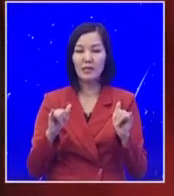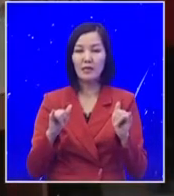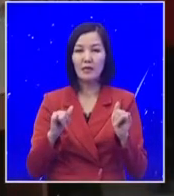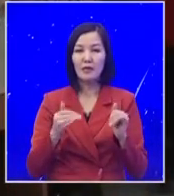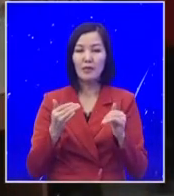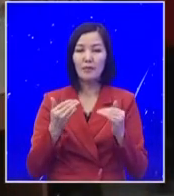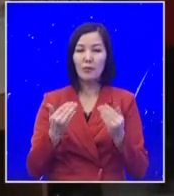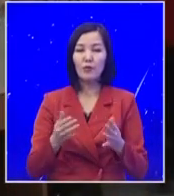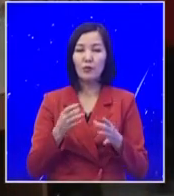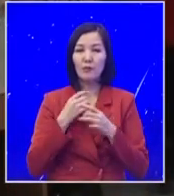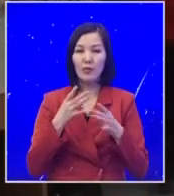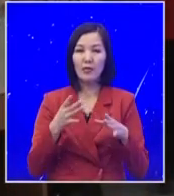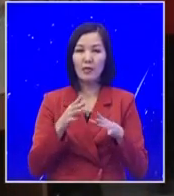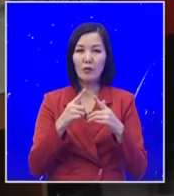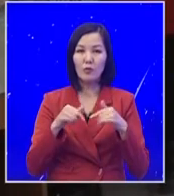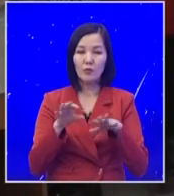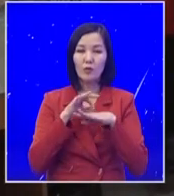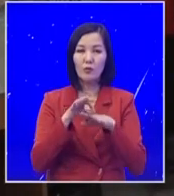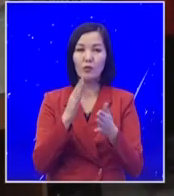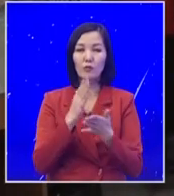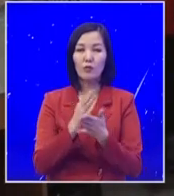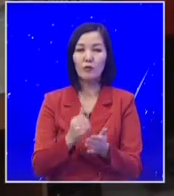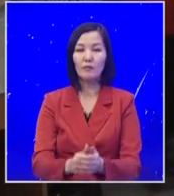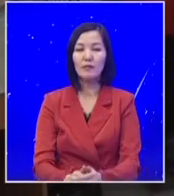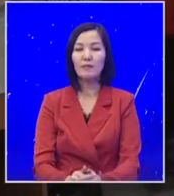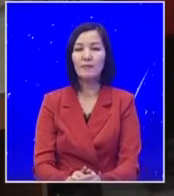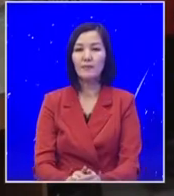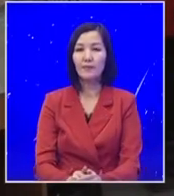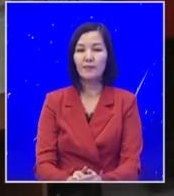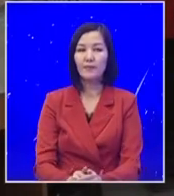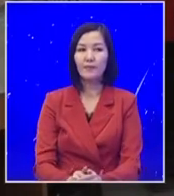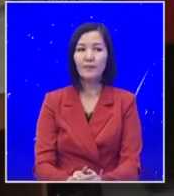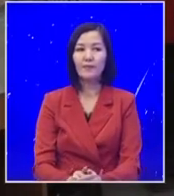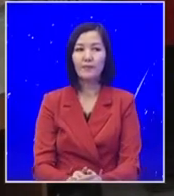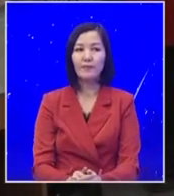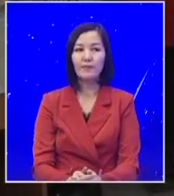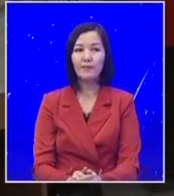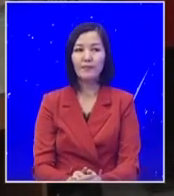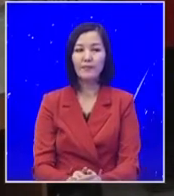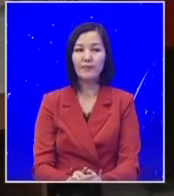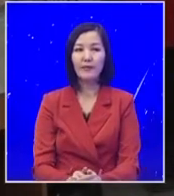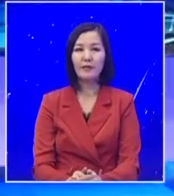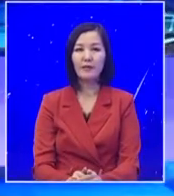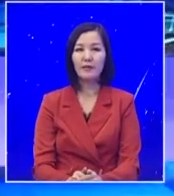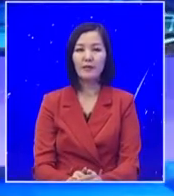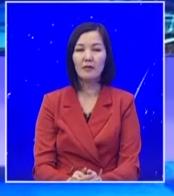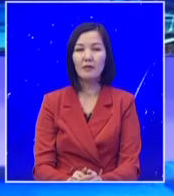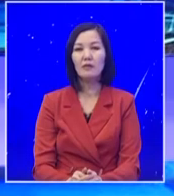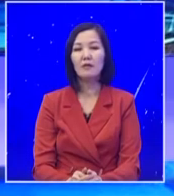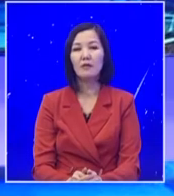деп білеміз осы бүгінгі жағы мерекен, маслицаның мерекесінің өтуі деп.